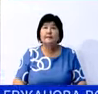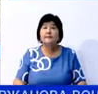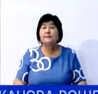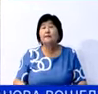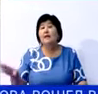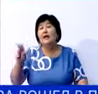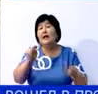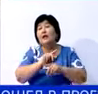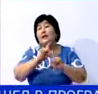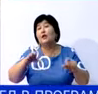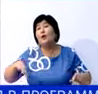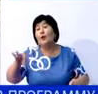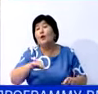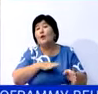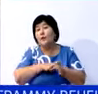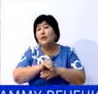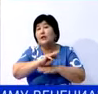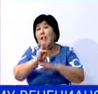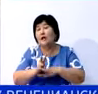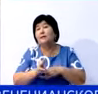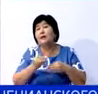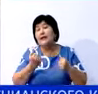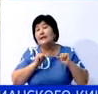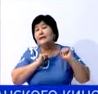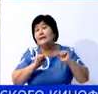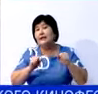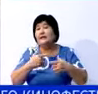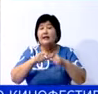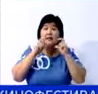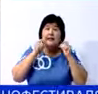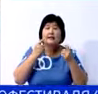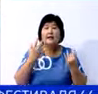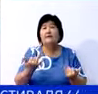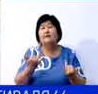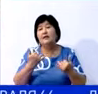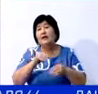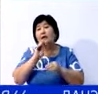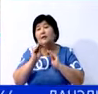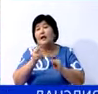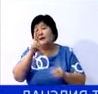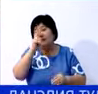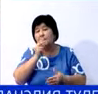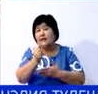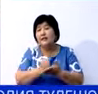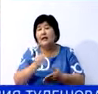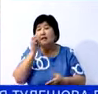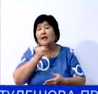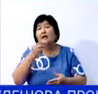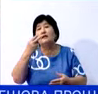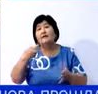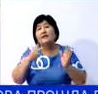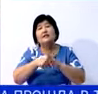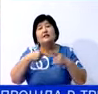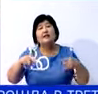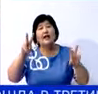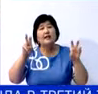Все лечебные учреждения области полностью обеспечены средствами защиты, сформирован двухмесячный запас медикаментов 26